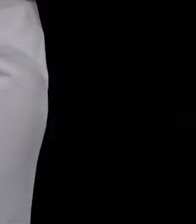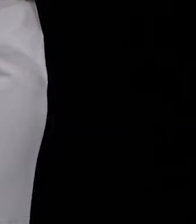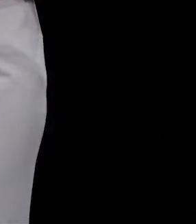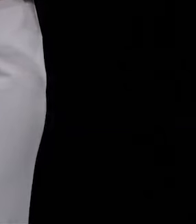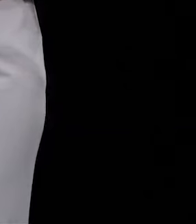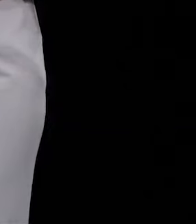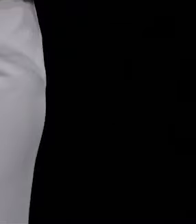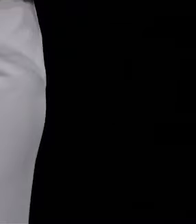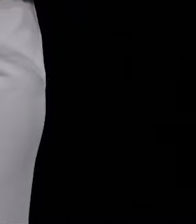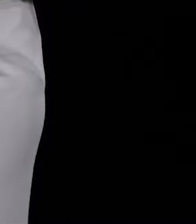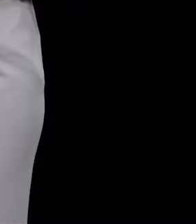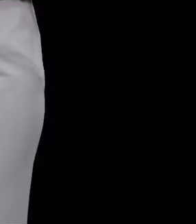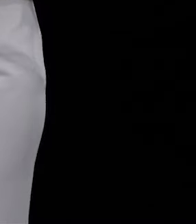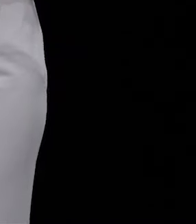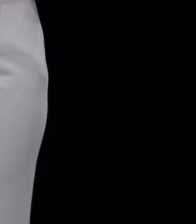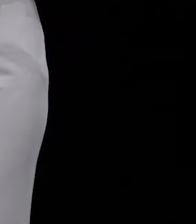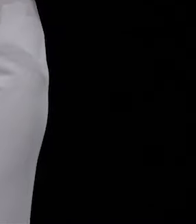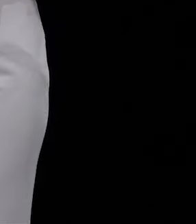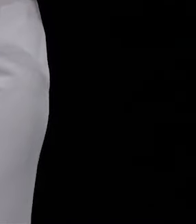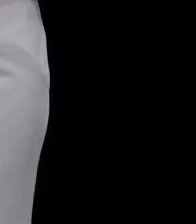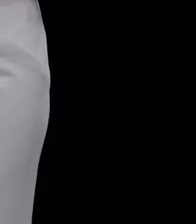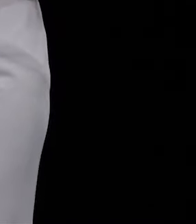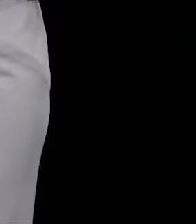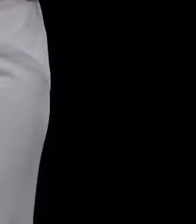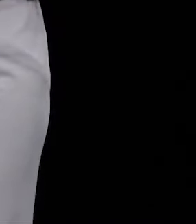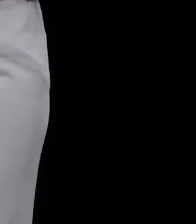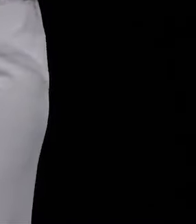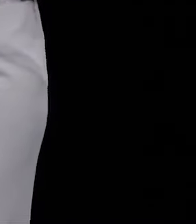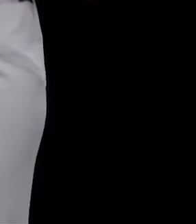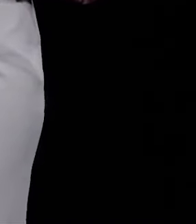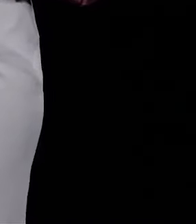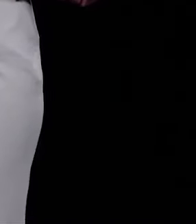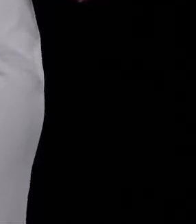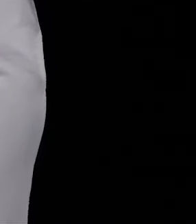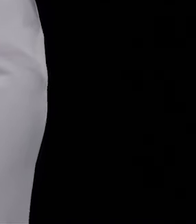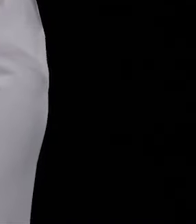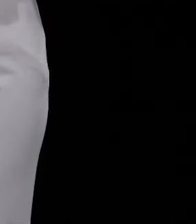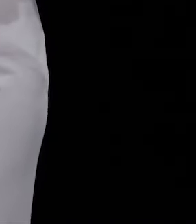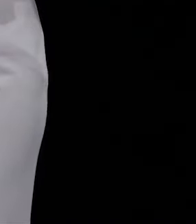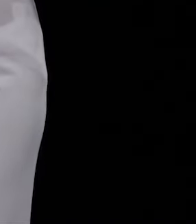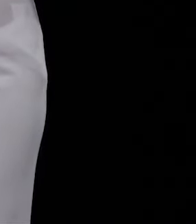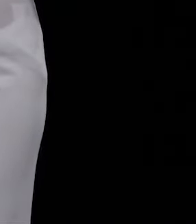언제 어디서나 내 손안의 뉴스. 광주 MBC 뉴스 유튜브 구독으로 함께하세요.